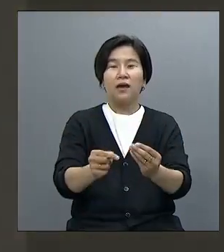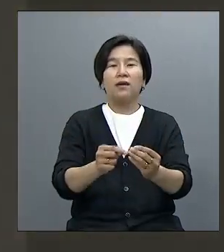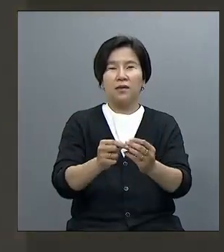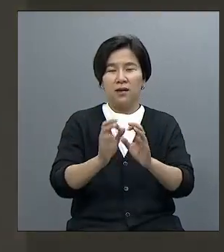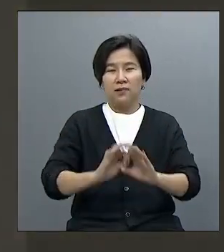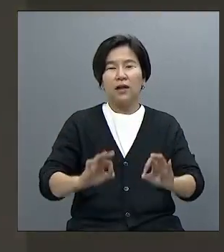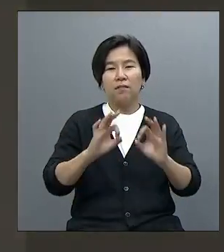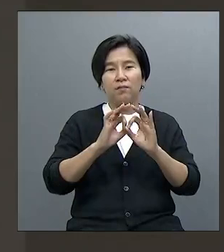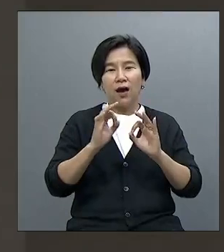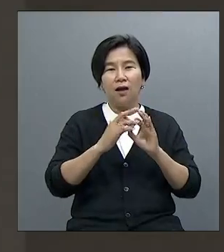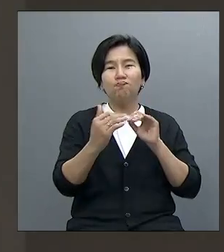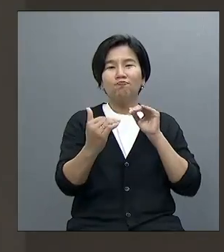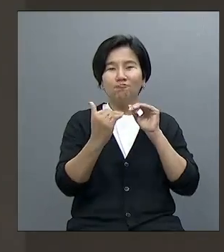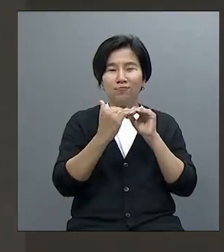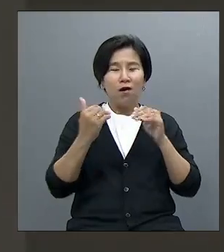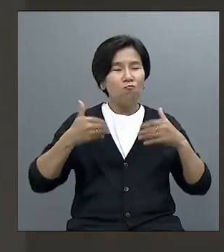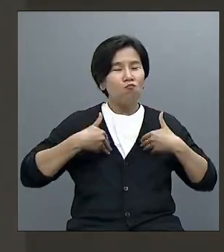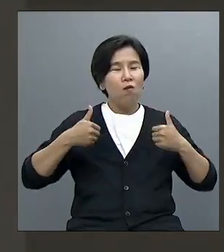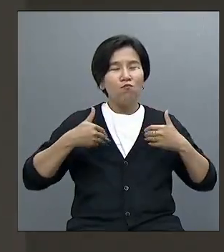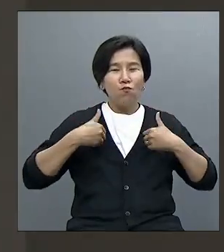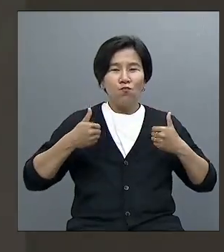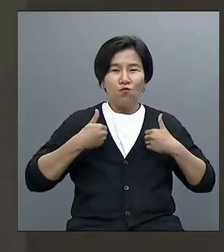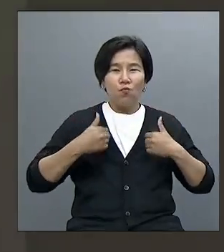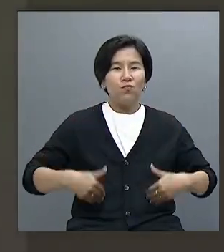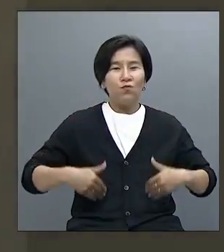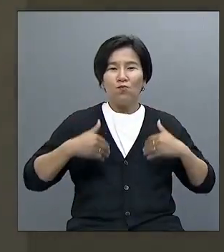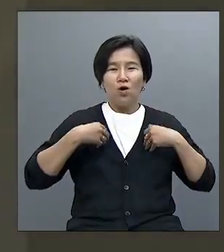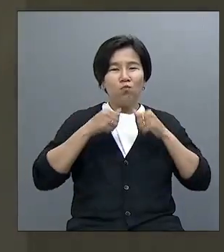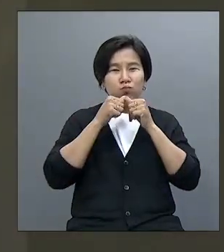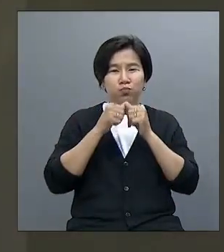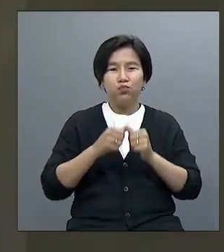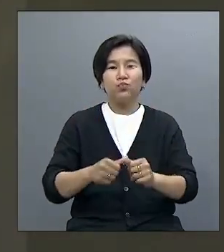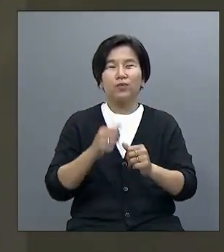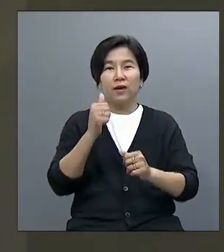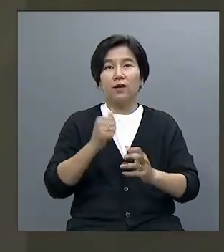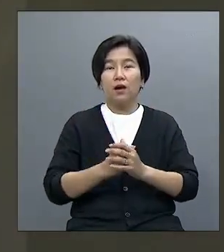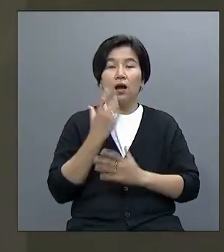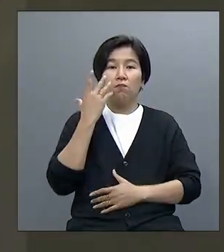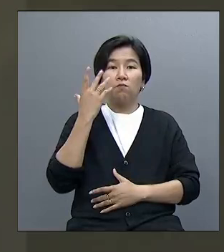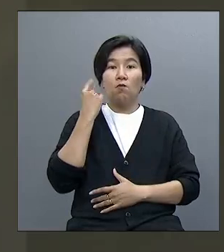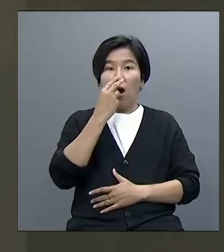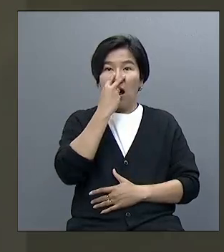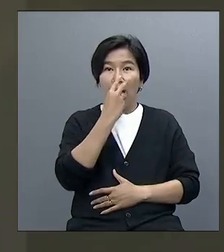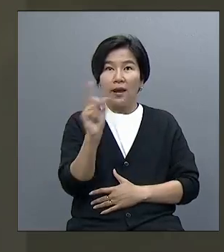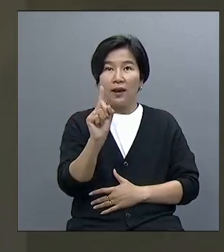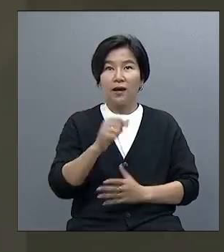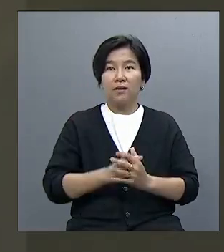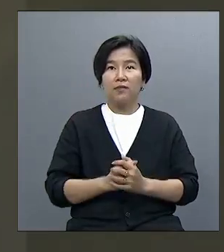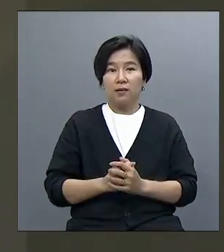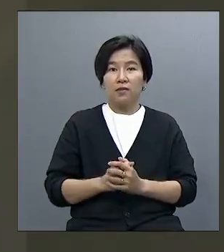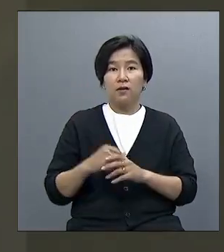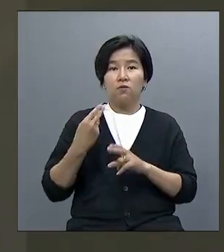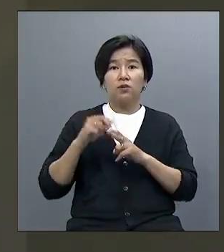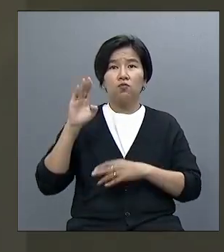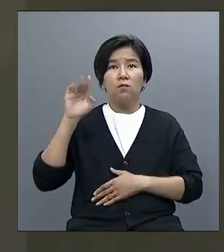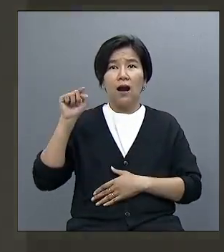ให้มีความสุขได้ในวงกว้างแล้วก็อยู่กันอย่างยั่งยืนนะครับคุณผู้ชมครับเมื่อวานนี้เราได้มีโอกาสเห็นสกู๊ปนะครับของบุษบาลุยไฟที่เราได้นำเส